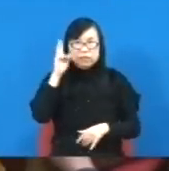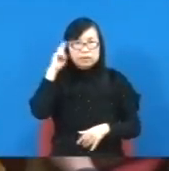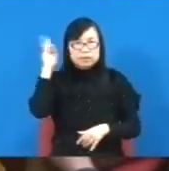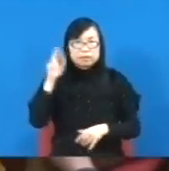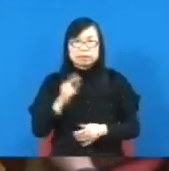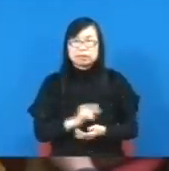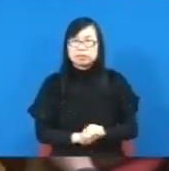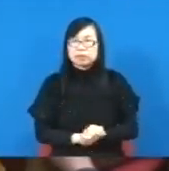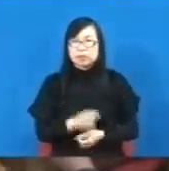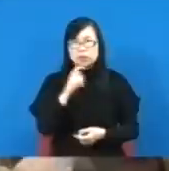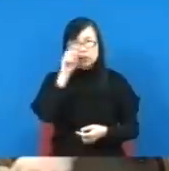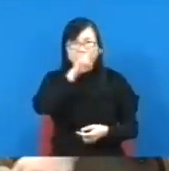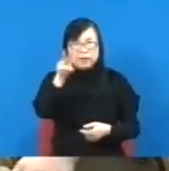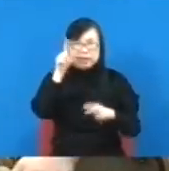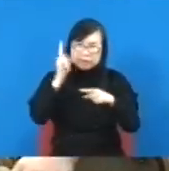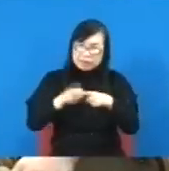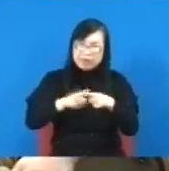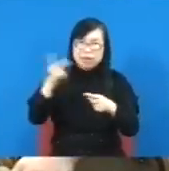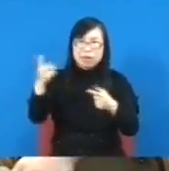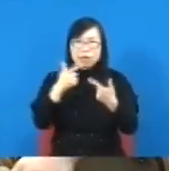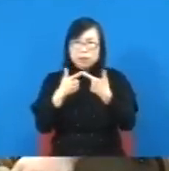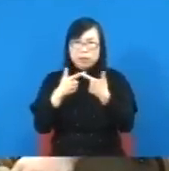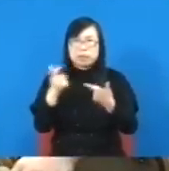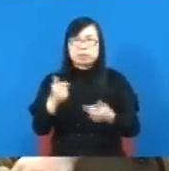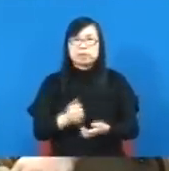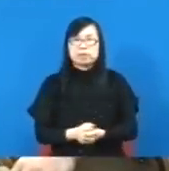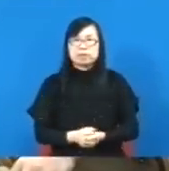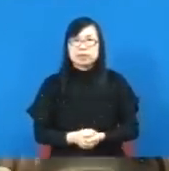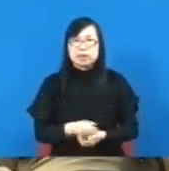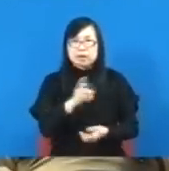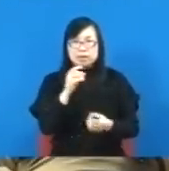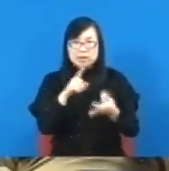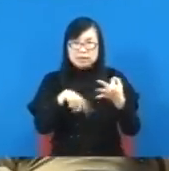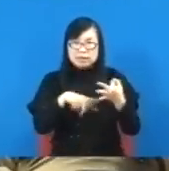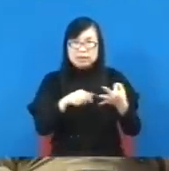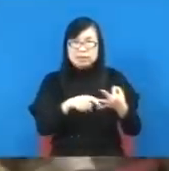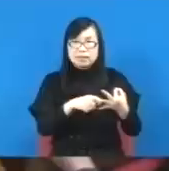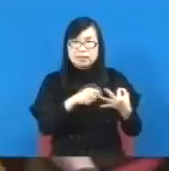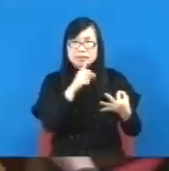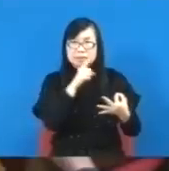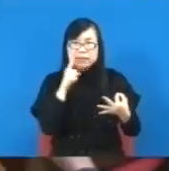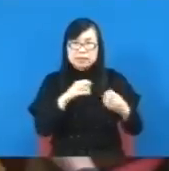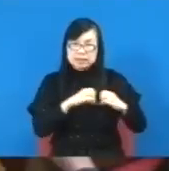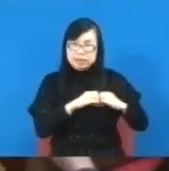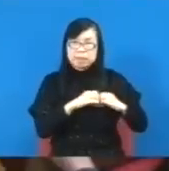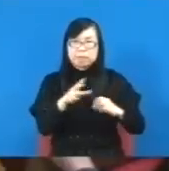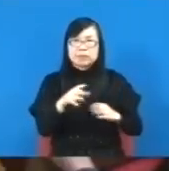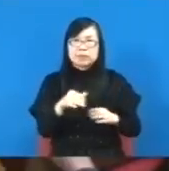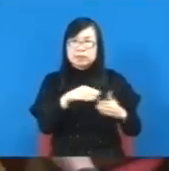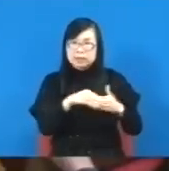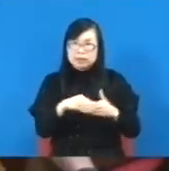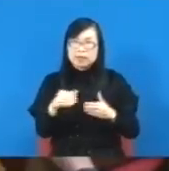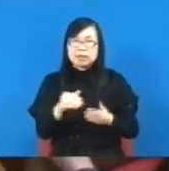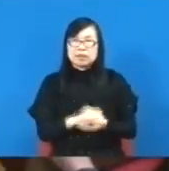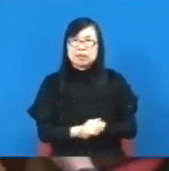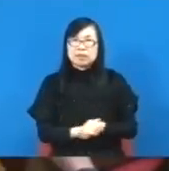真係想睇一真係一次你兩個真係 battle 咁樣。 咁冇啊！陳正心一出巡就帶，即、就、係、是、愛港力就帶住